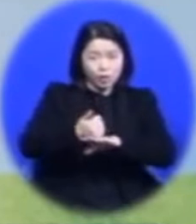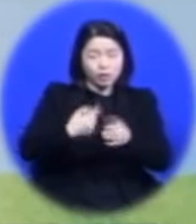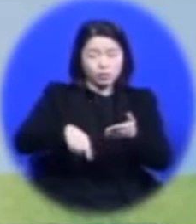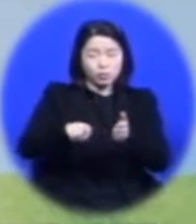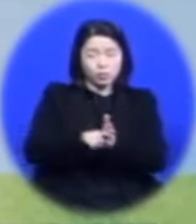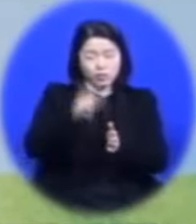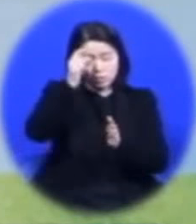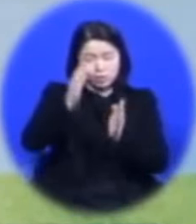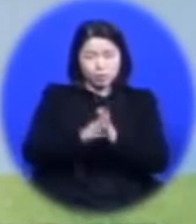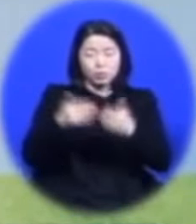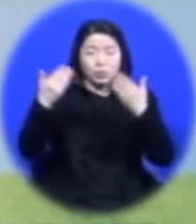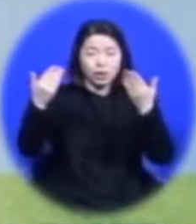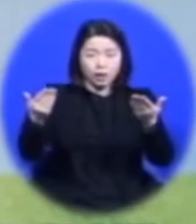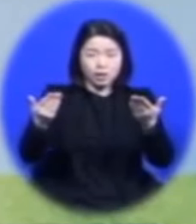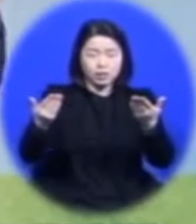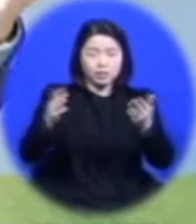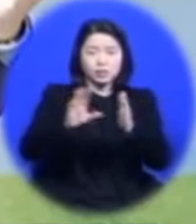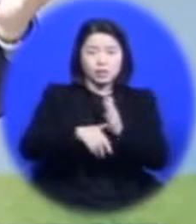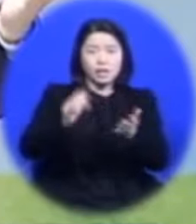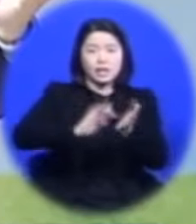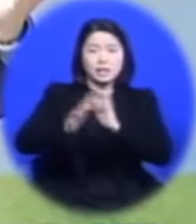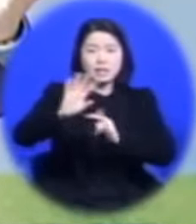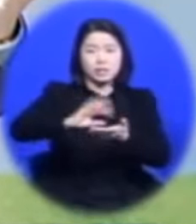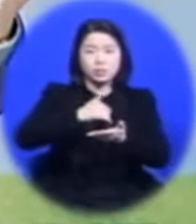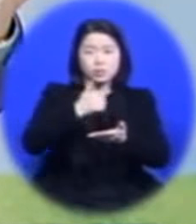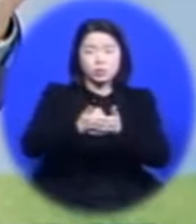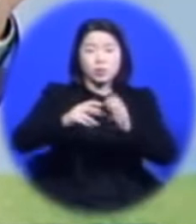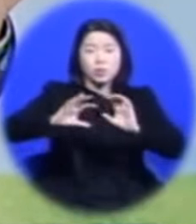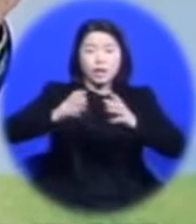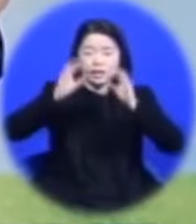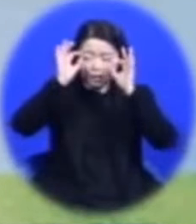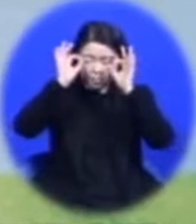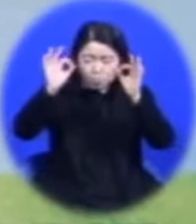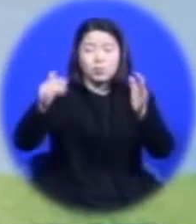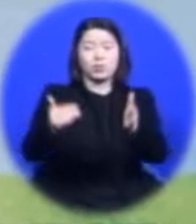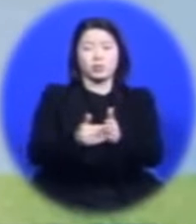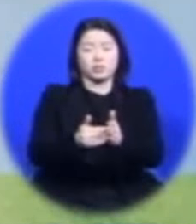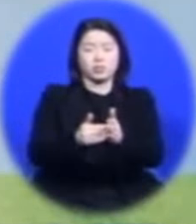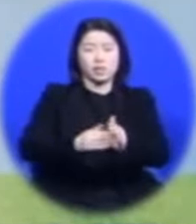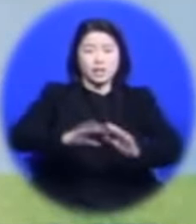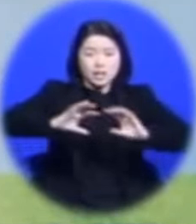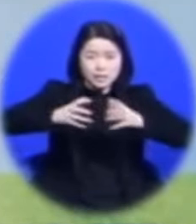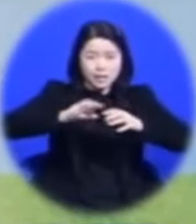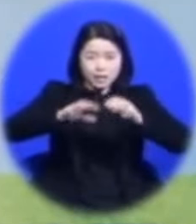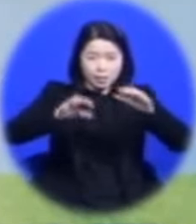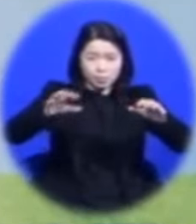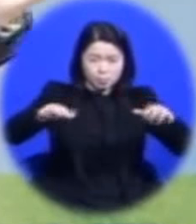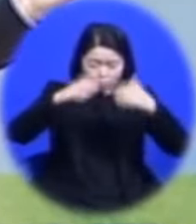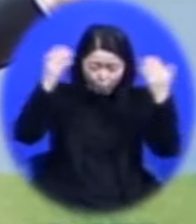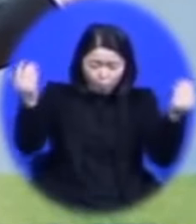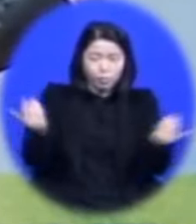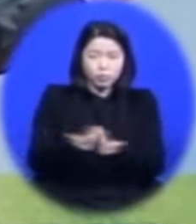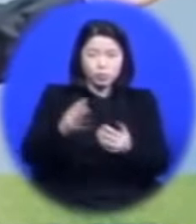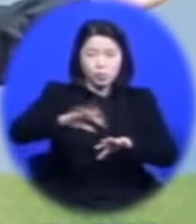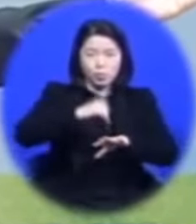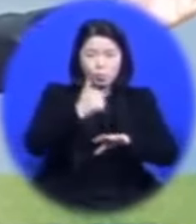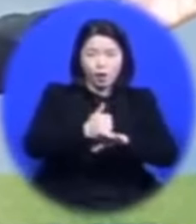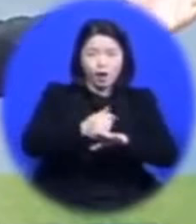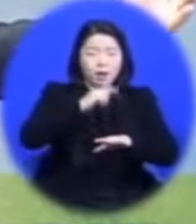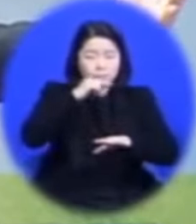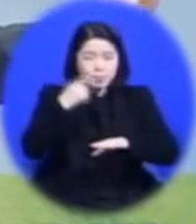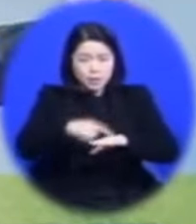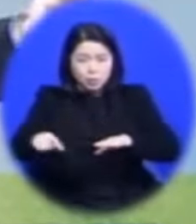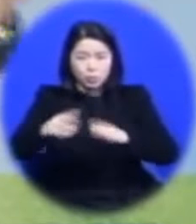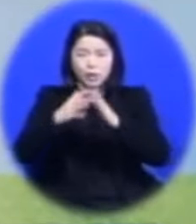예수 그리스도의 한 나라를 본 거예요 세계 모든 왕들이 세계 모든 민족과